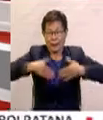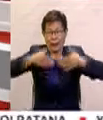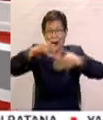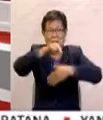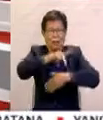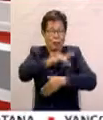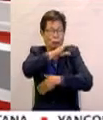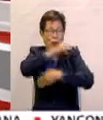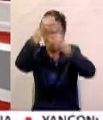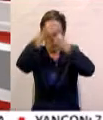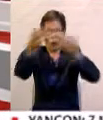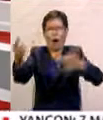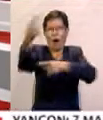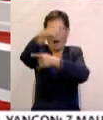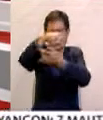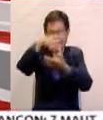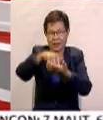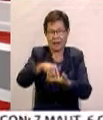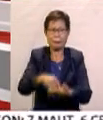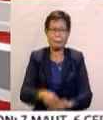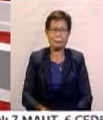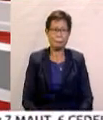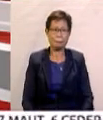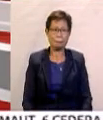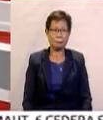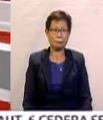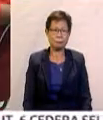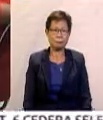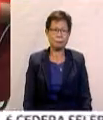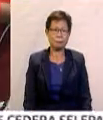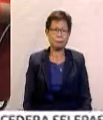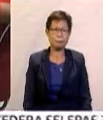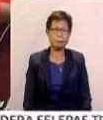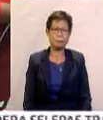ketua jurulatihnya Ismail Zakaria.